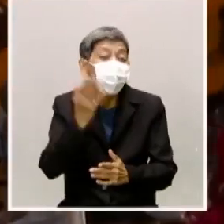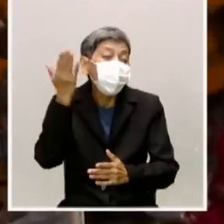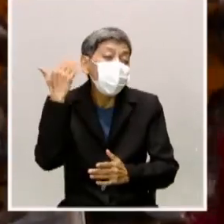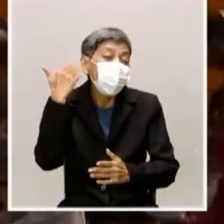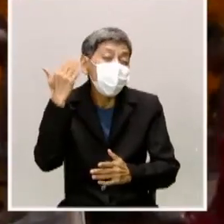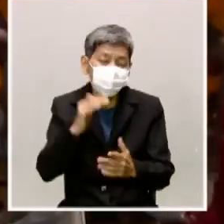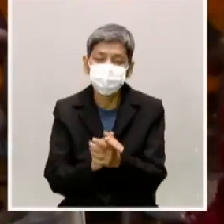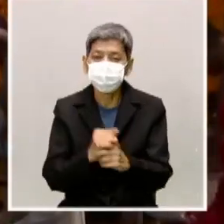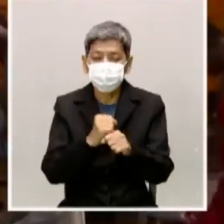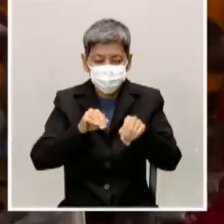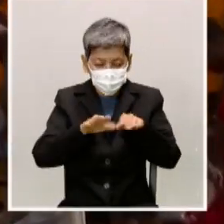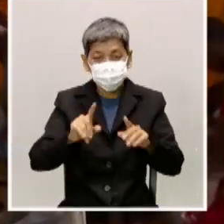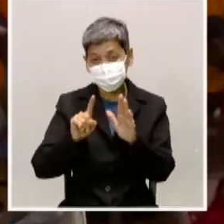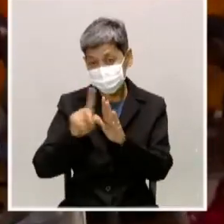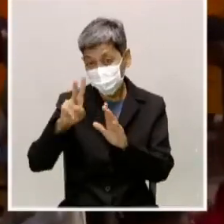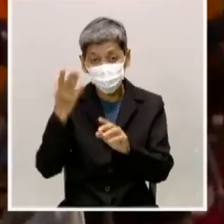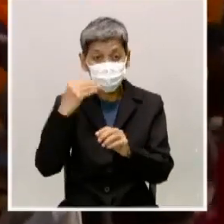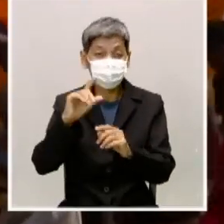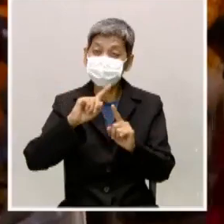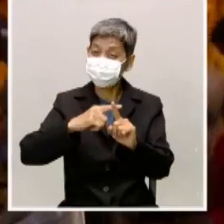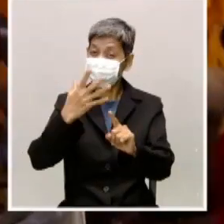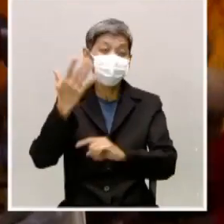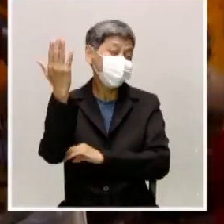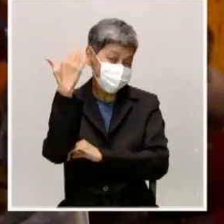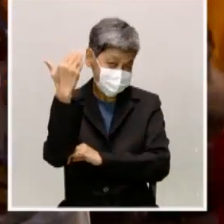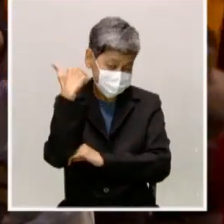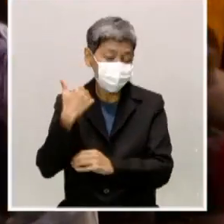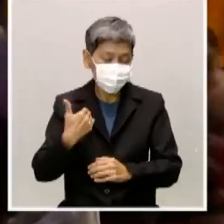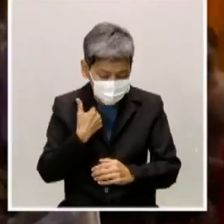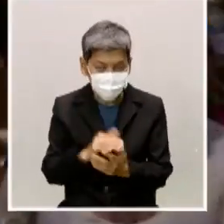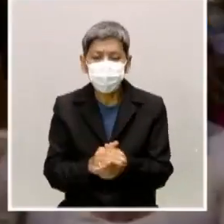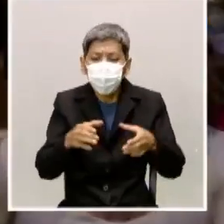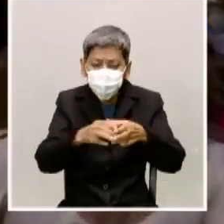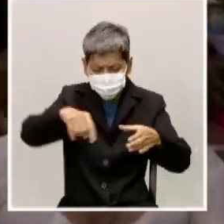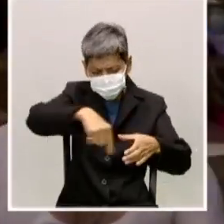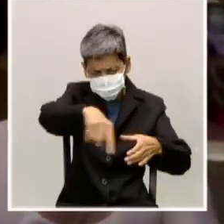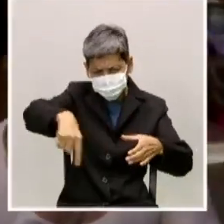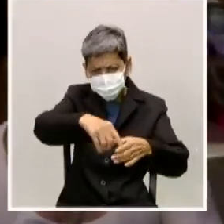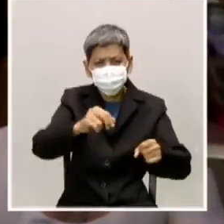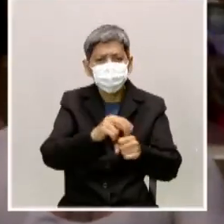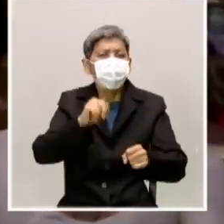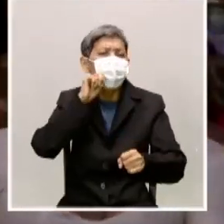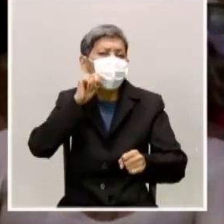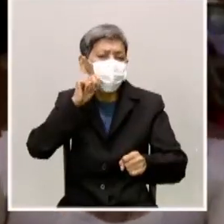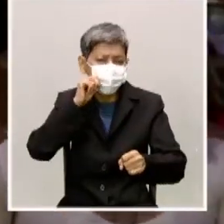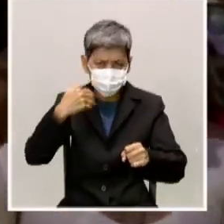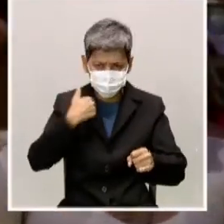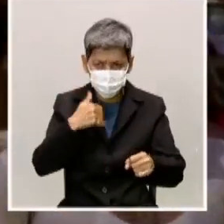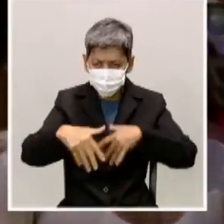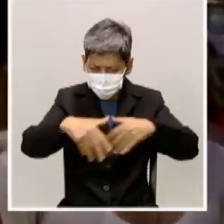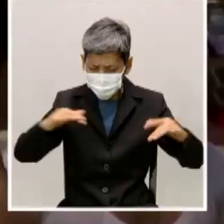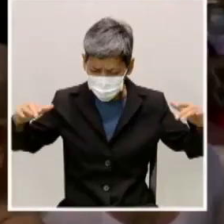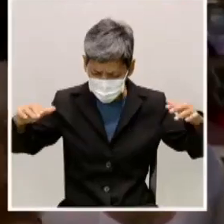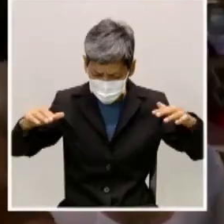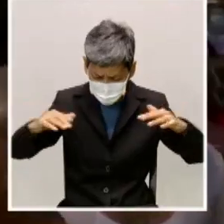ะคะในการระบาดรอบ2ของอินเดียเมื่อเดือนพฤษภาคมที่ผ่านมาหนึ่งในคลัสเตอร์ใหญ่ก็คือเทศกาลกุมภาเมลาที่มีประชาช